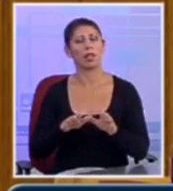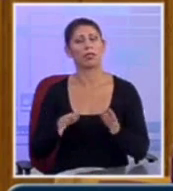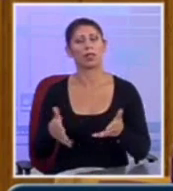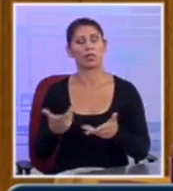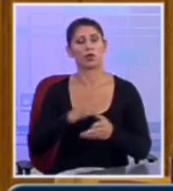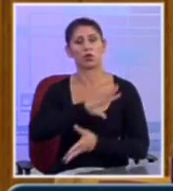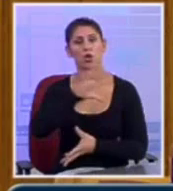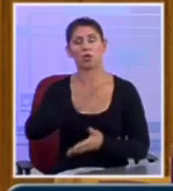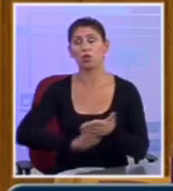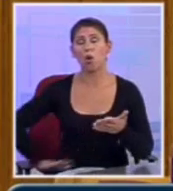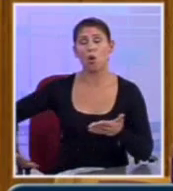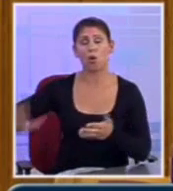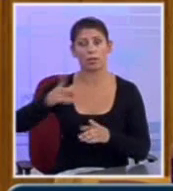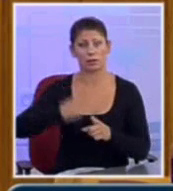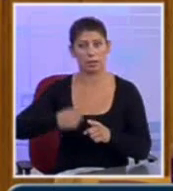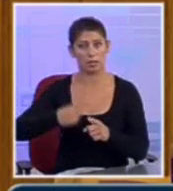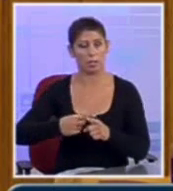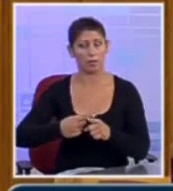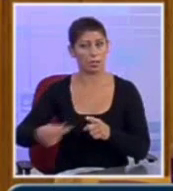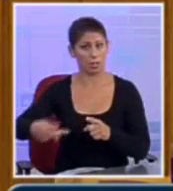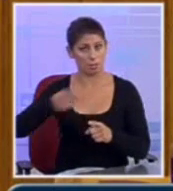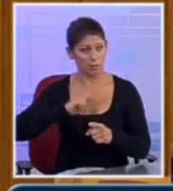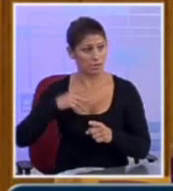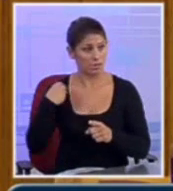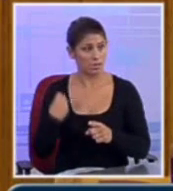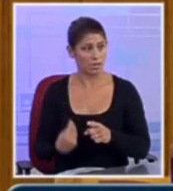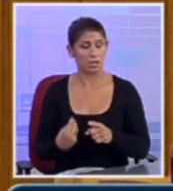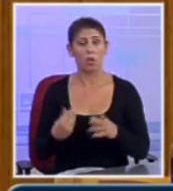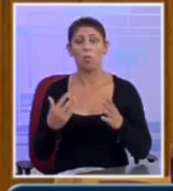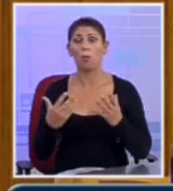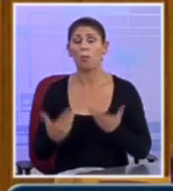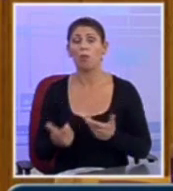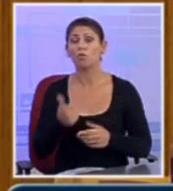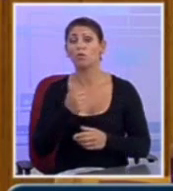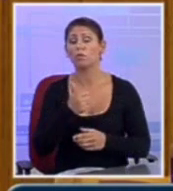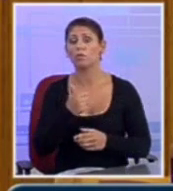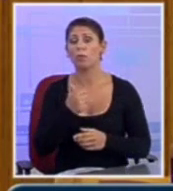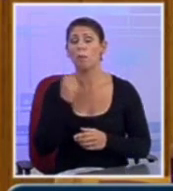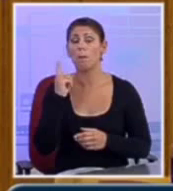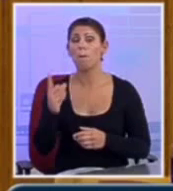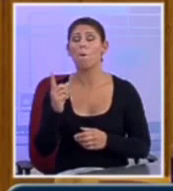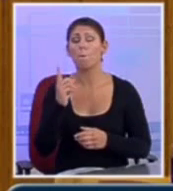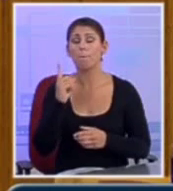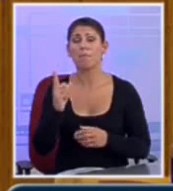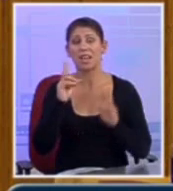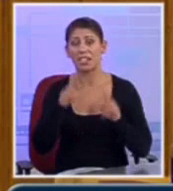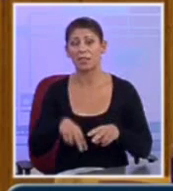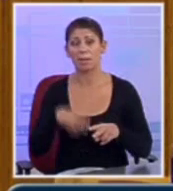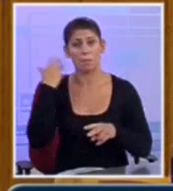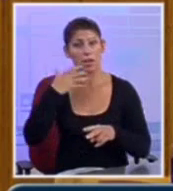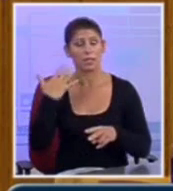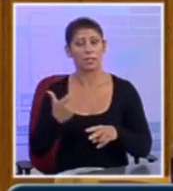στο σύνολο της επικράτειας. Να μας απαντήσετε, είναι καλό, πως η μόνη εγκεκριμένη μελέτη στο Υπουργείο